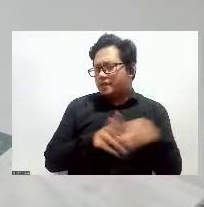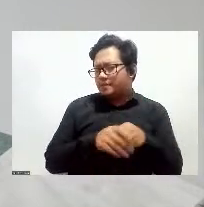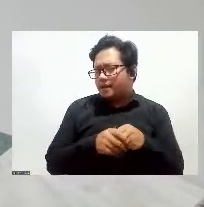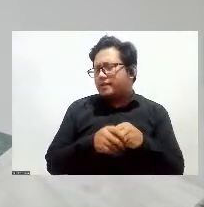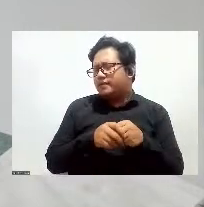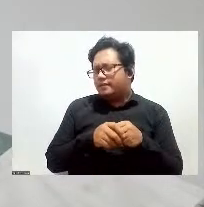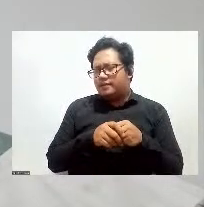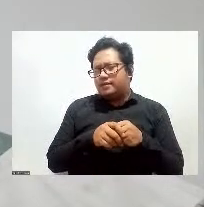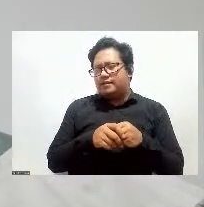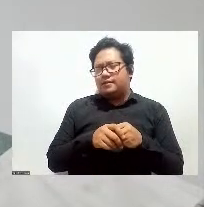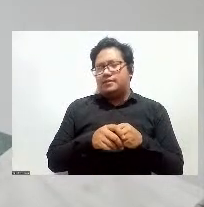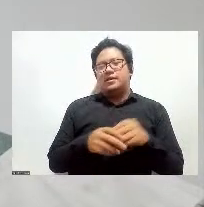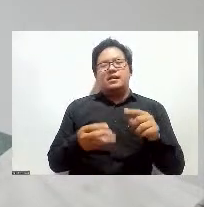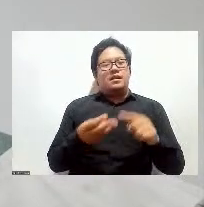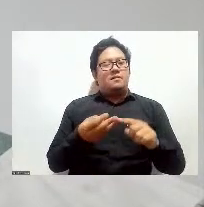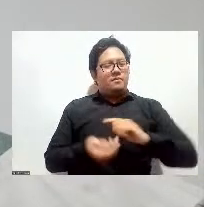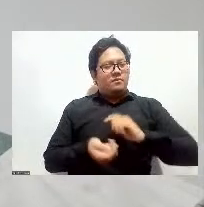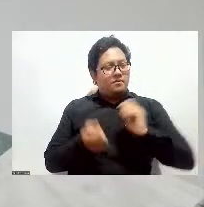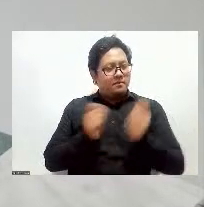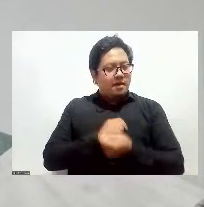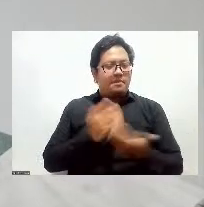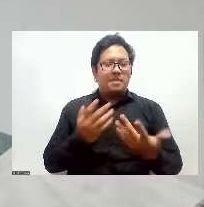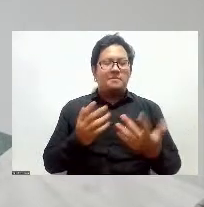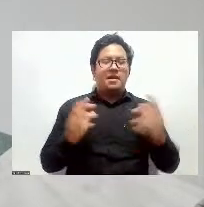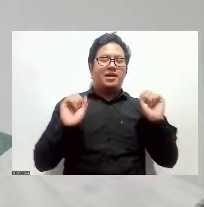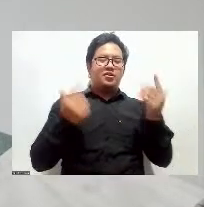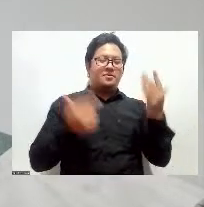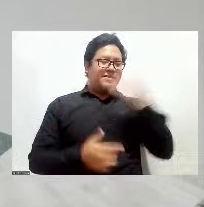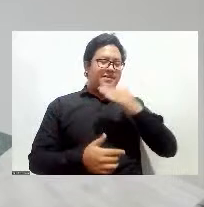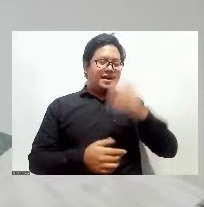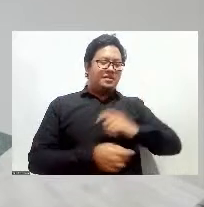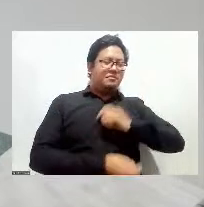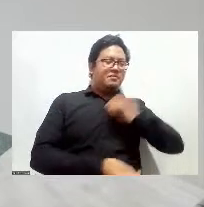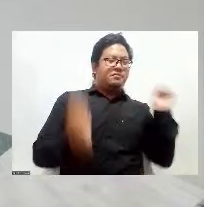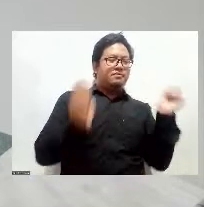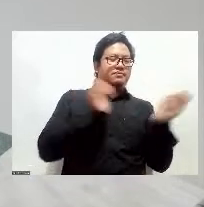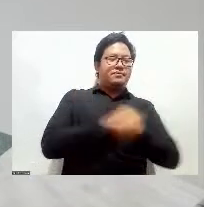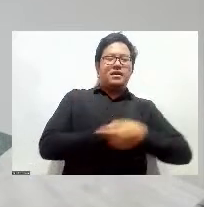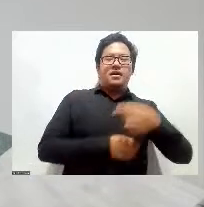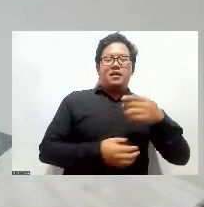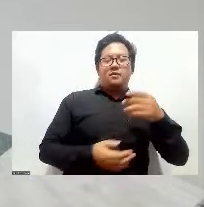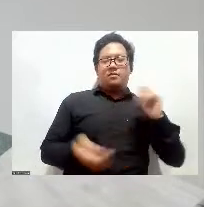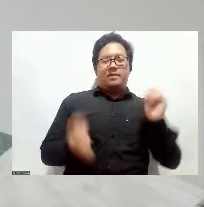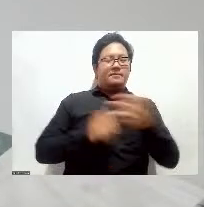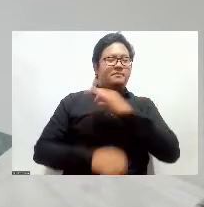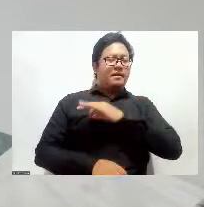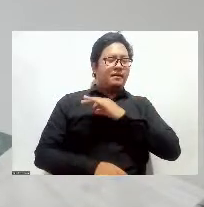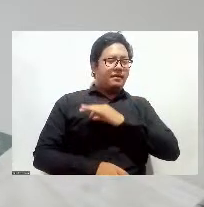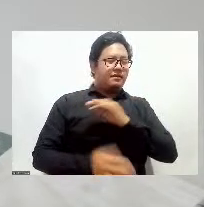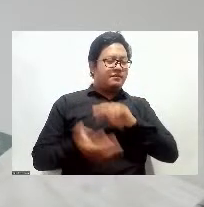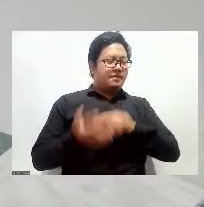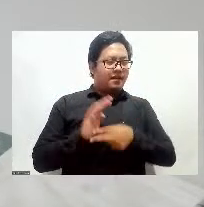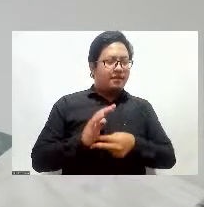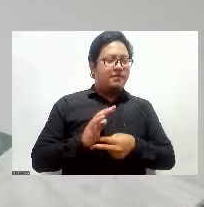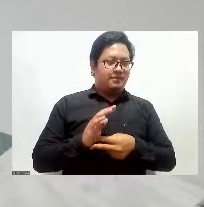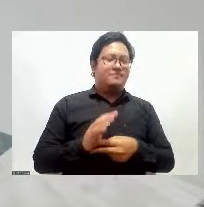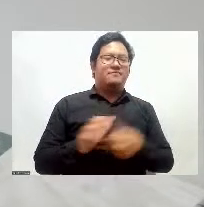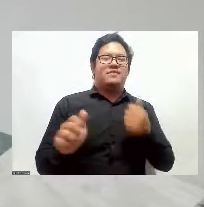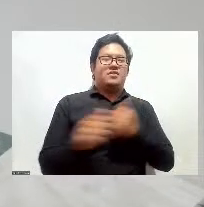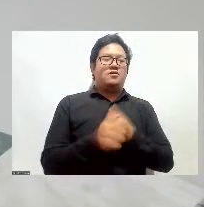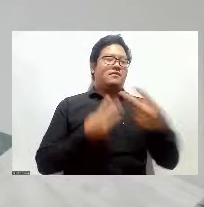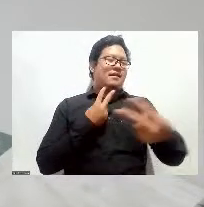dalam seharian hingga pada akhirnya menciptakan perubahan yang bermakna ikuti hashtag genre action resolution challenge